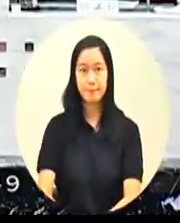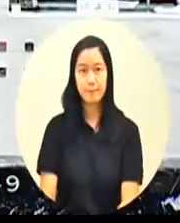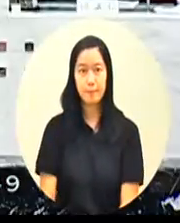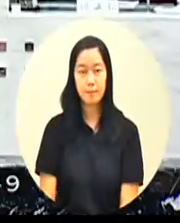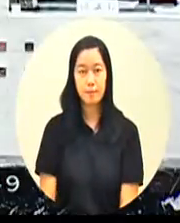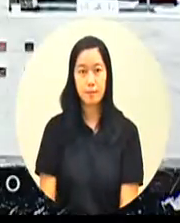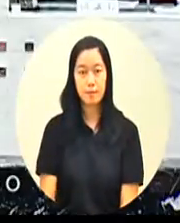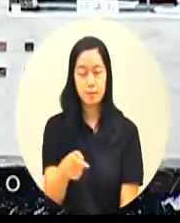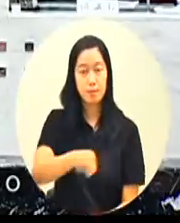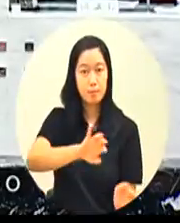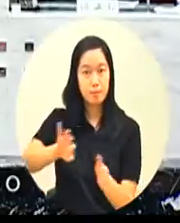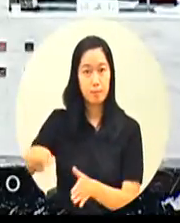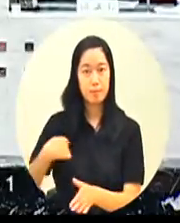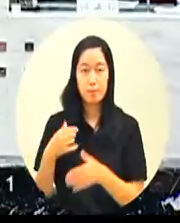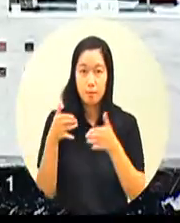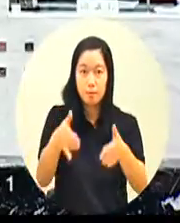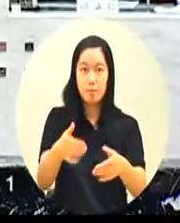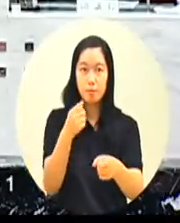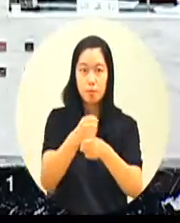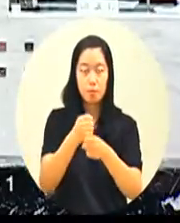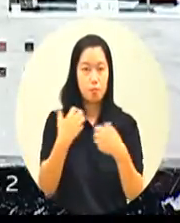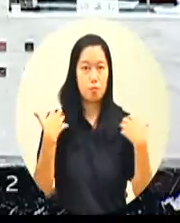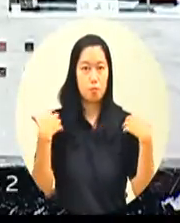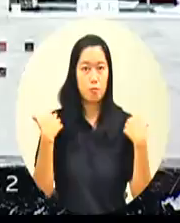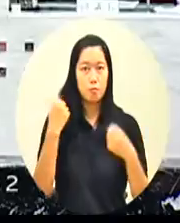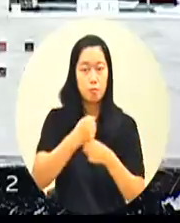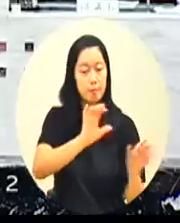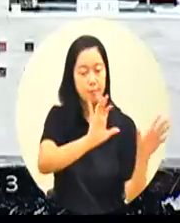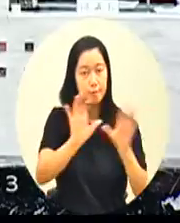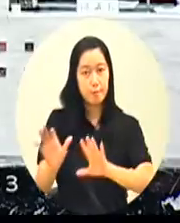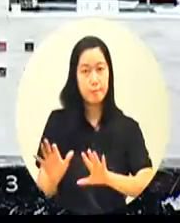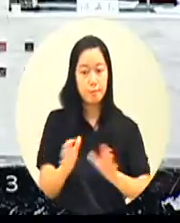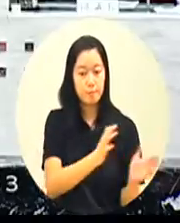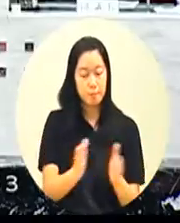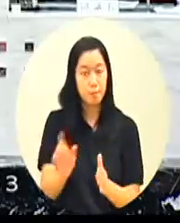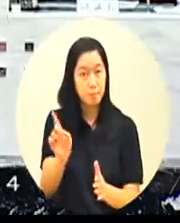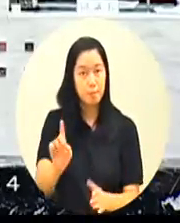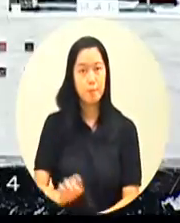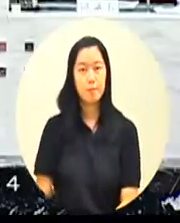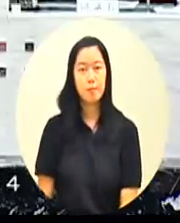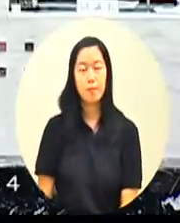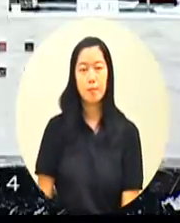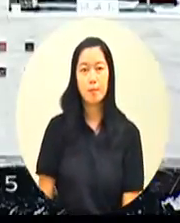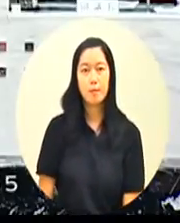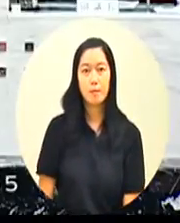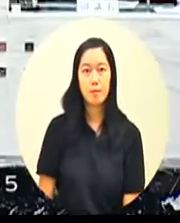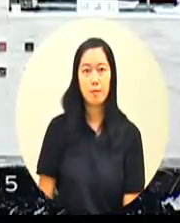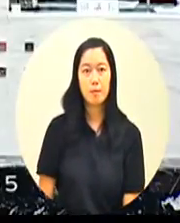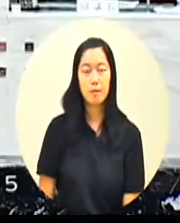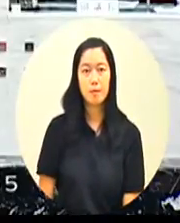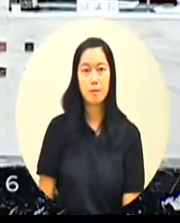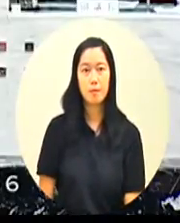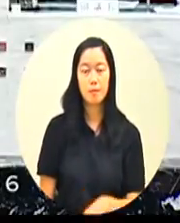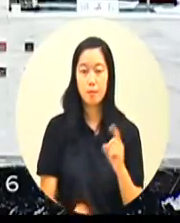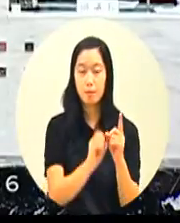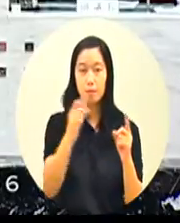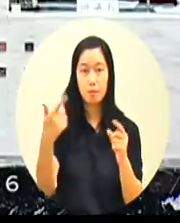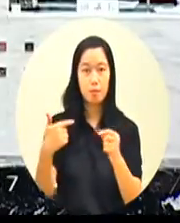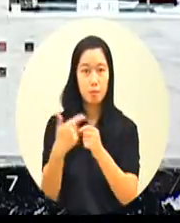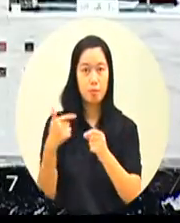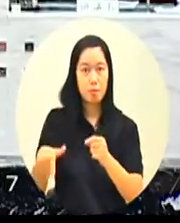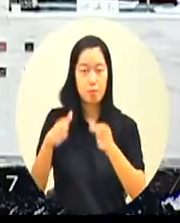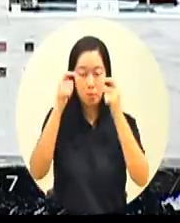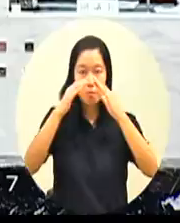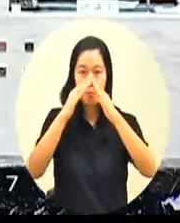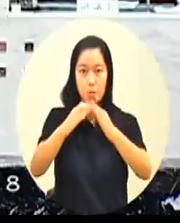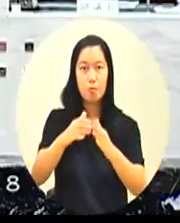来就是针对我们重要业务的办理情形部分有关于税计的部分，审编106年度本市地方总